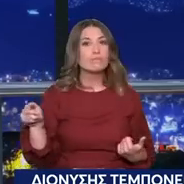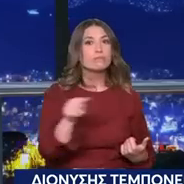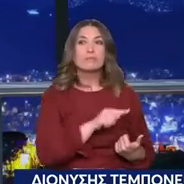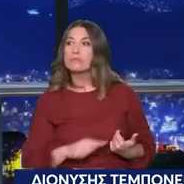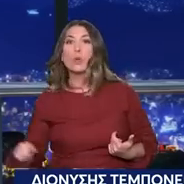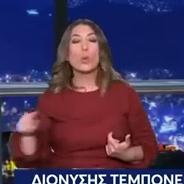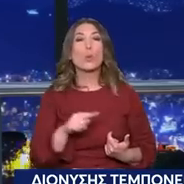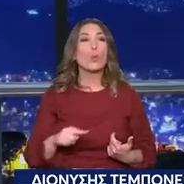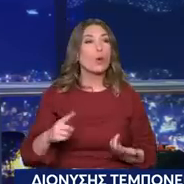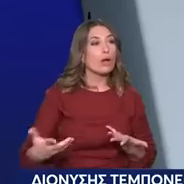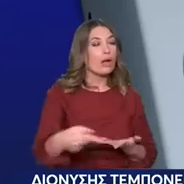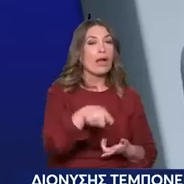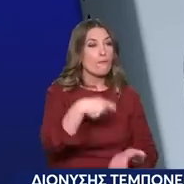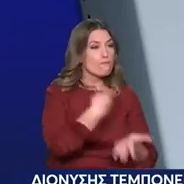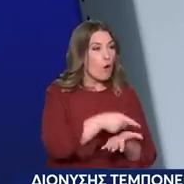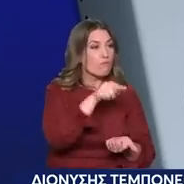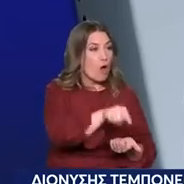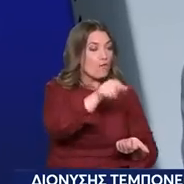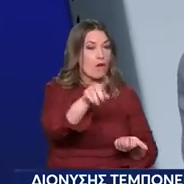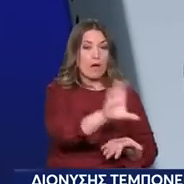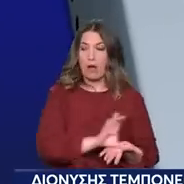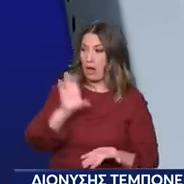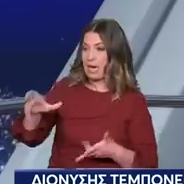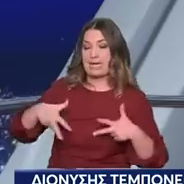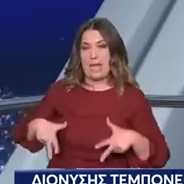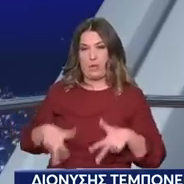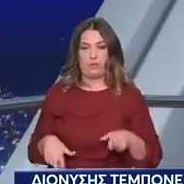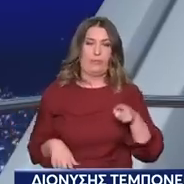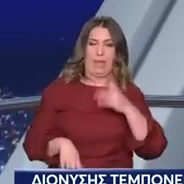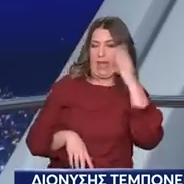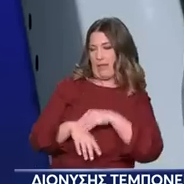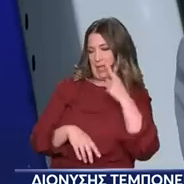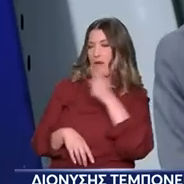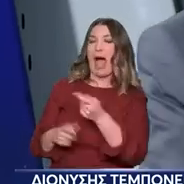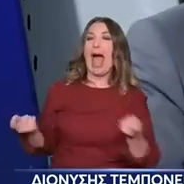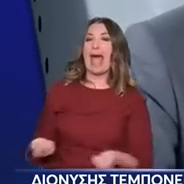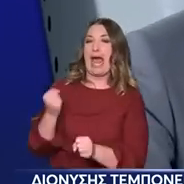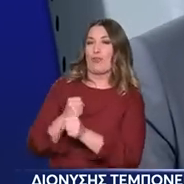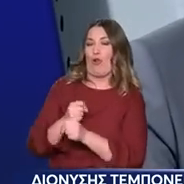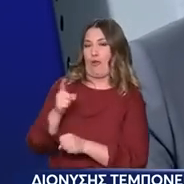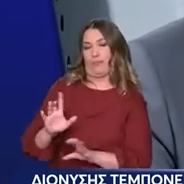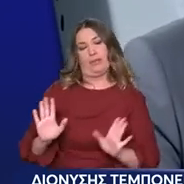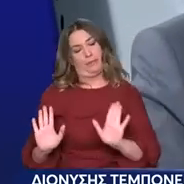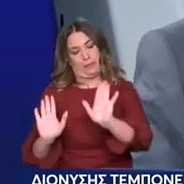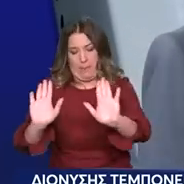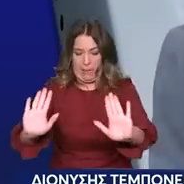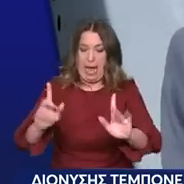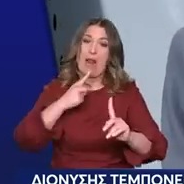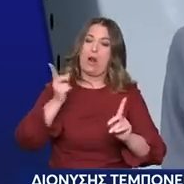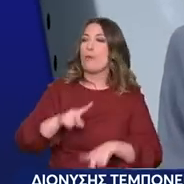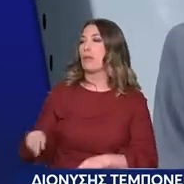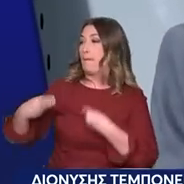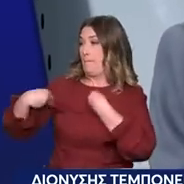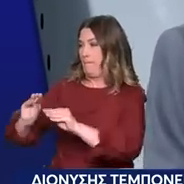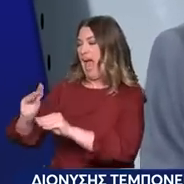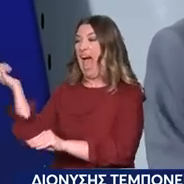πήγαιναν στις τσέπες του κράτους. Θα ήταν έσοδα λοιπόν. Κύριε Τεμπονέρα, επειδή είστε εργατολόγος, άλλο είναι το ότι μπορεί να πουλάει κανείς ακριβά και άλλο είναι τα